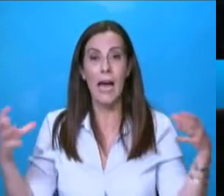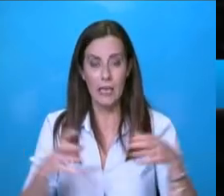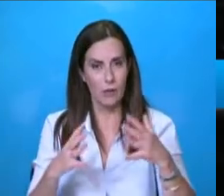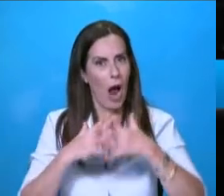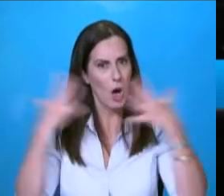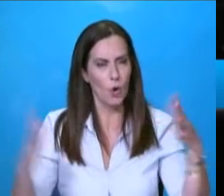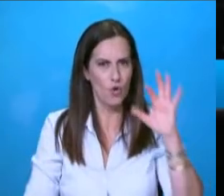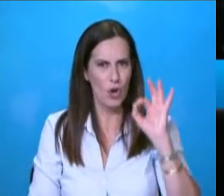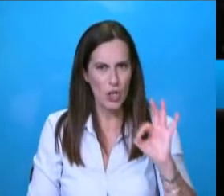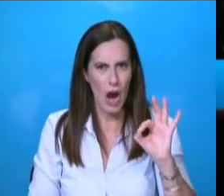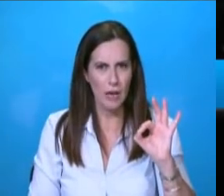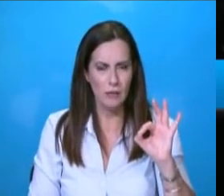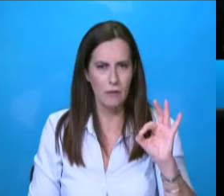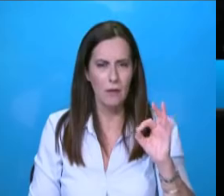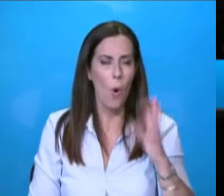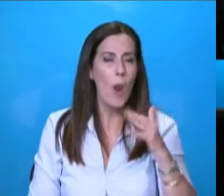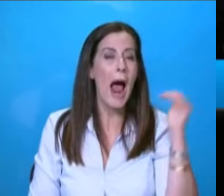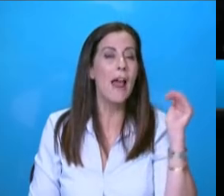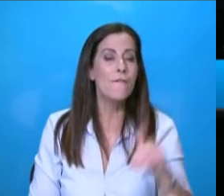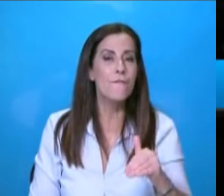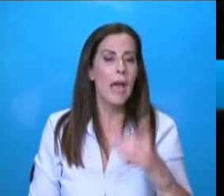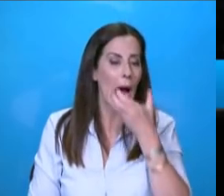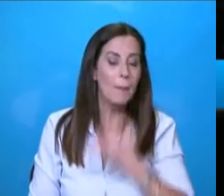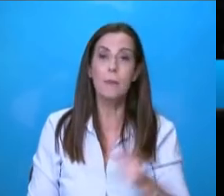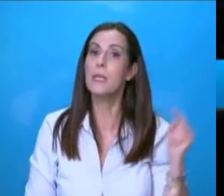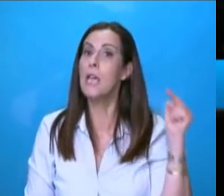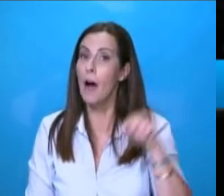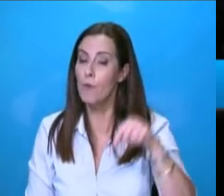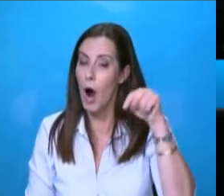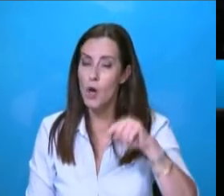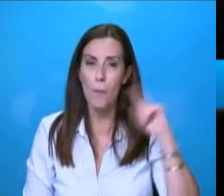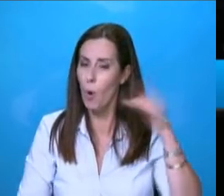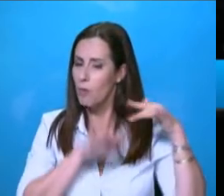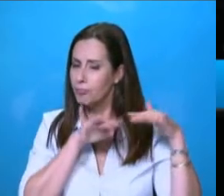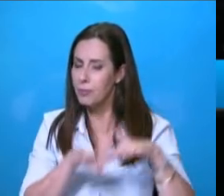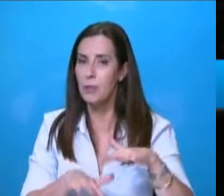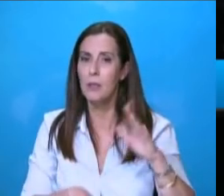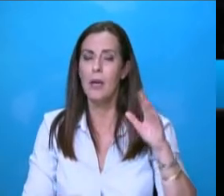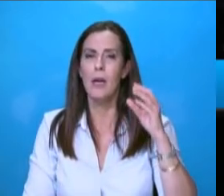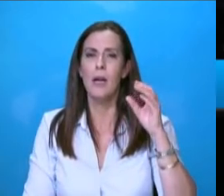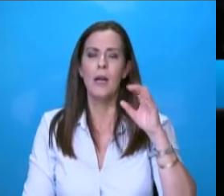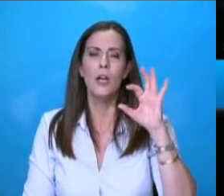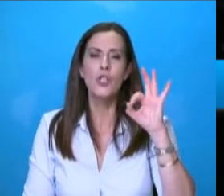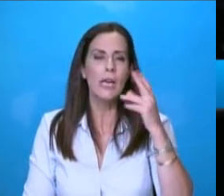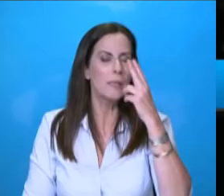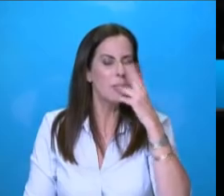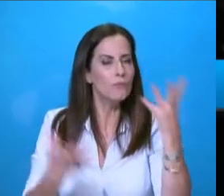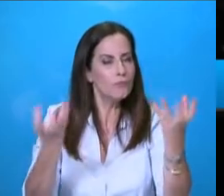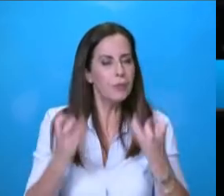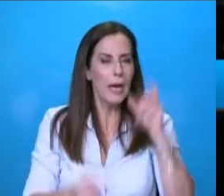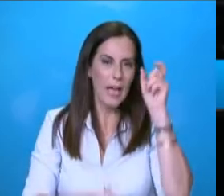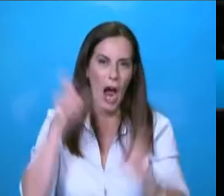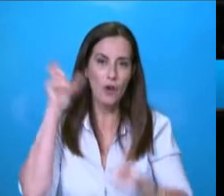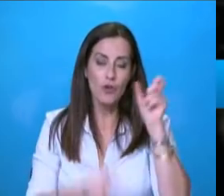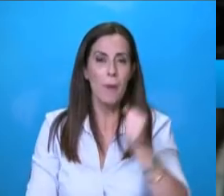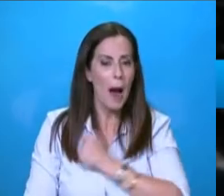של ש"ס, מאות, אולי אלפי רבנים שצפויים להגיע כאן מרחבי הארץ. הניסיון של דרעי לגייס את הציבור